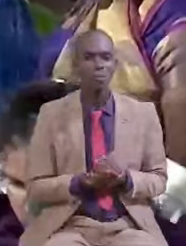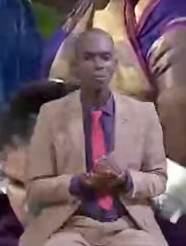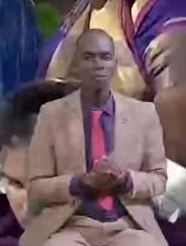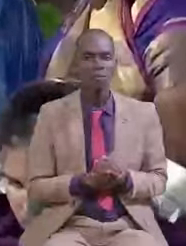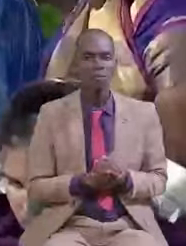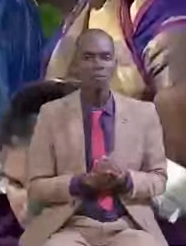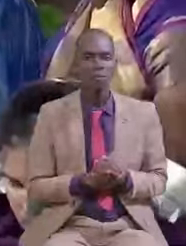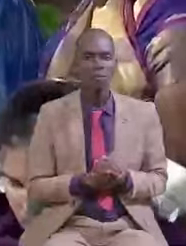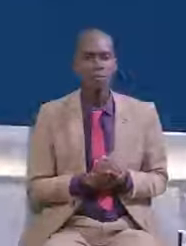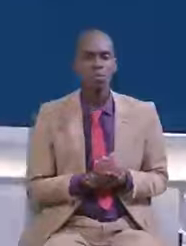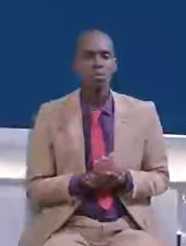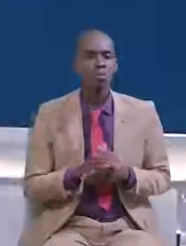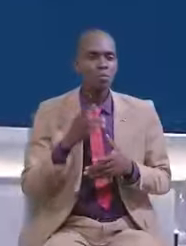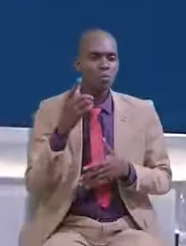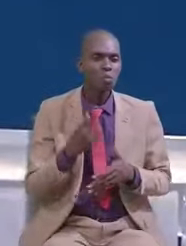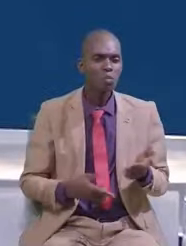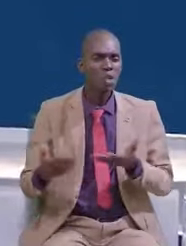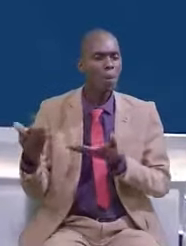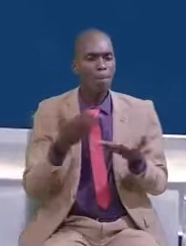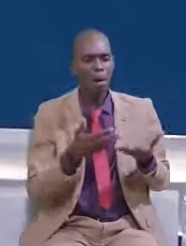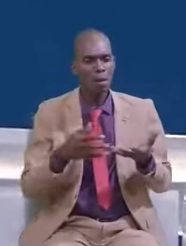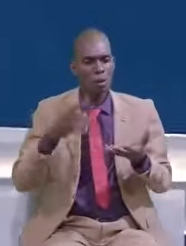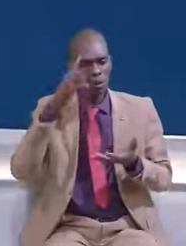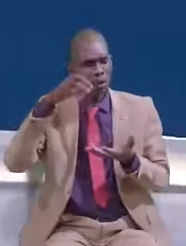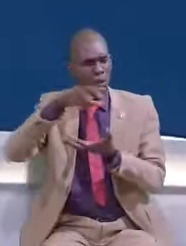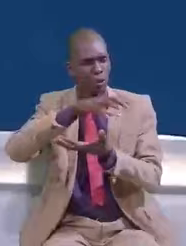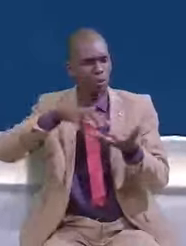Ce qui apporte le conflit dans les sociétés.